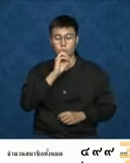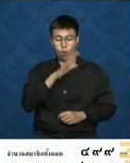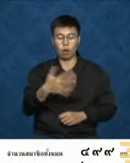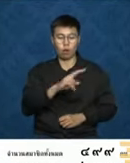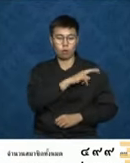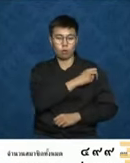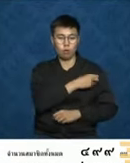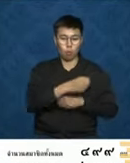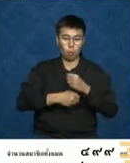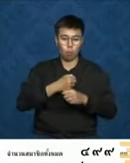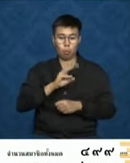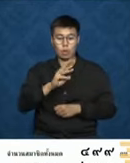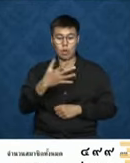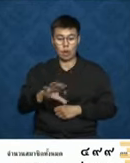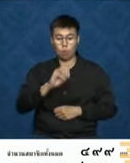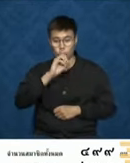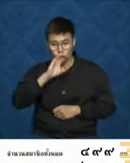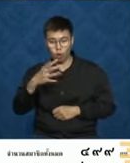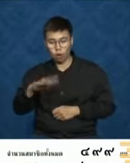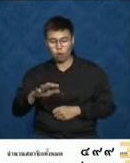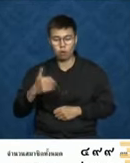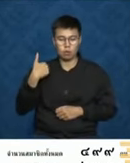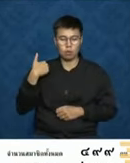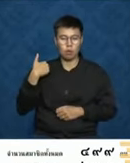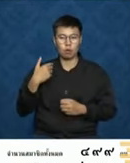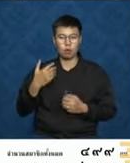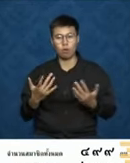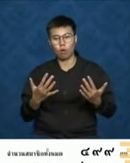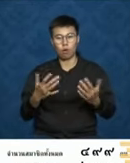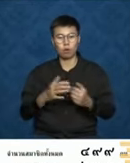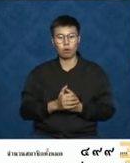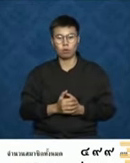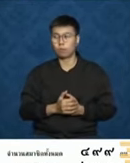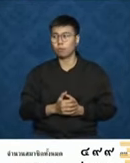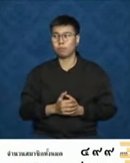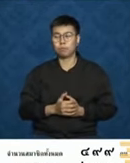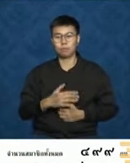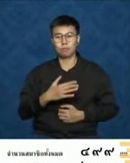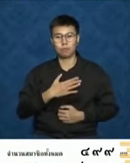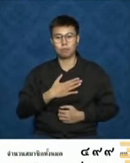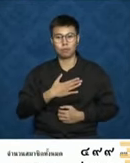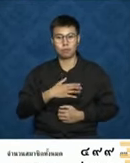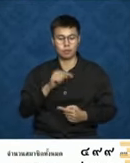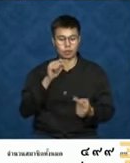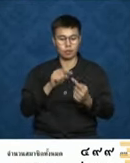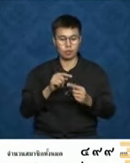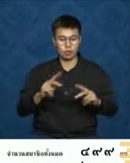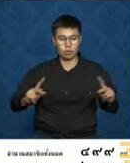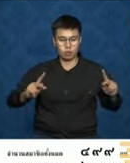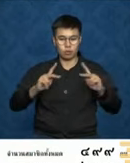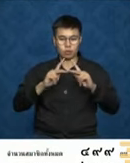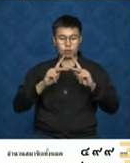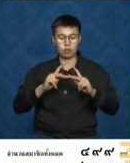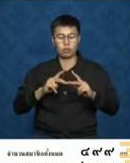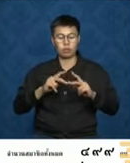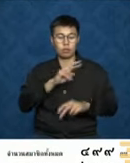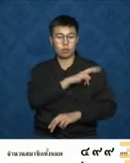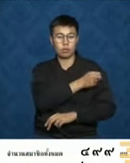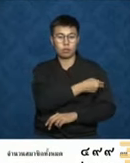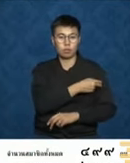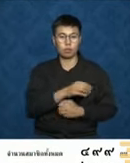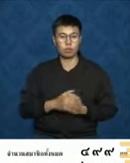ก็ไม่เคยได้รับการพิจารณาจากสำนักงานเขตสุขภาพที่ 9เลยครับซึ่งผมอยากจะขอฝากท่านประธานไปยังกระทรวงสาธารสุขช่วยพิจารณางบประมาณก่อสร้างอาคาร